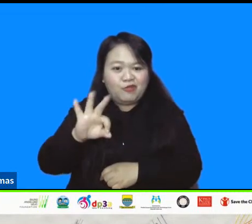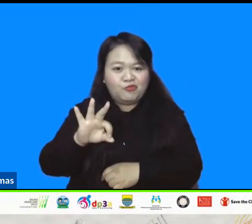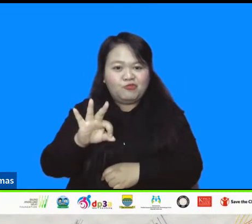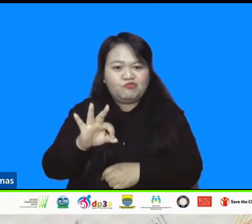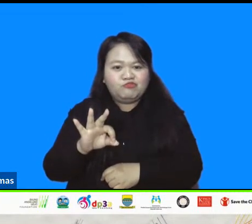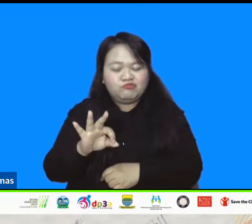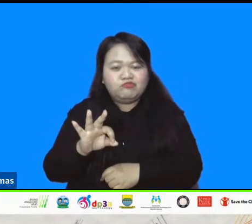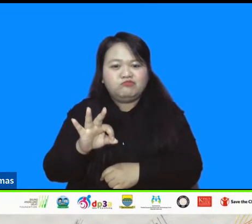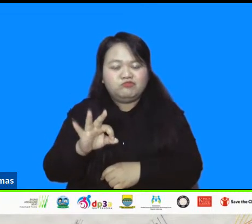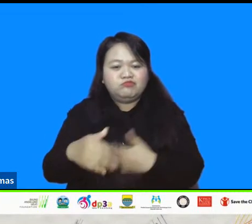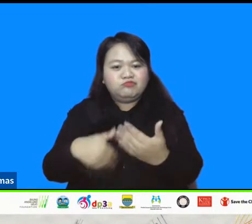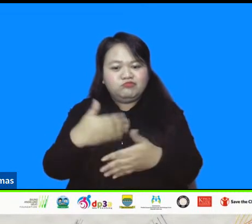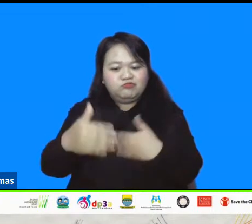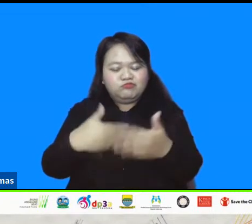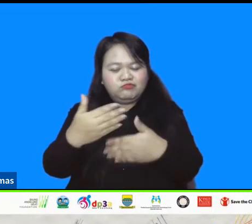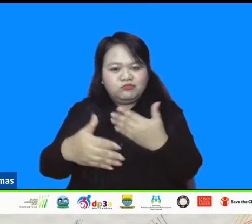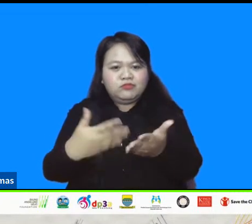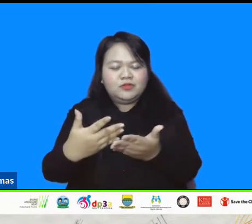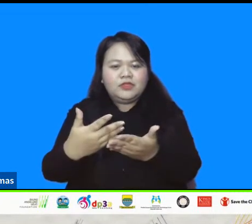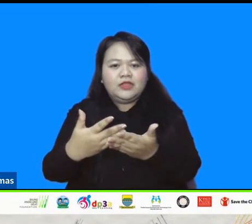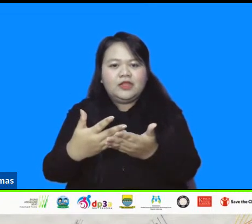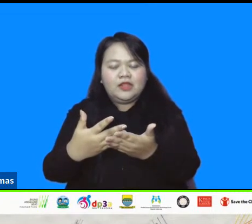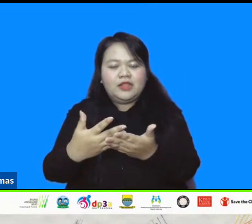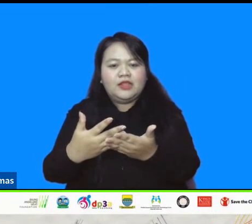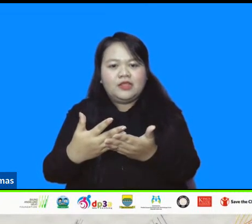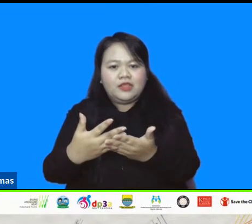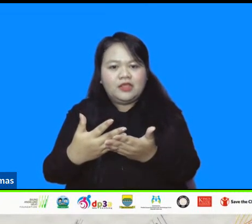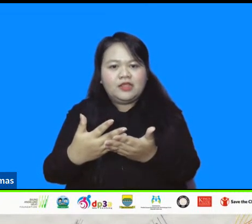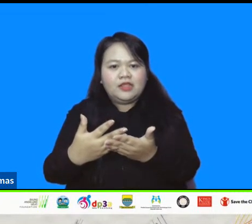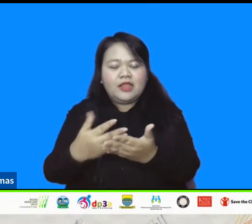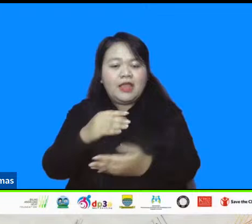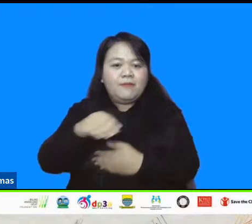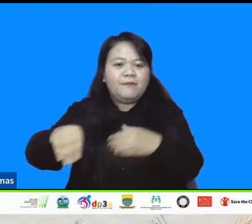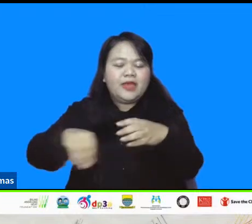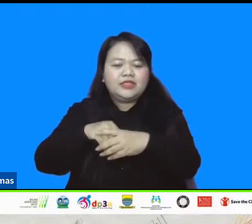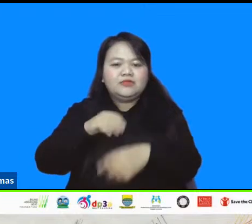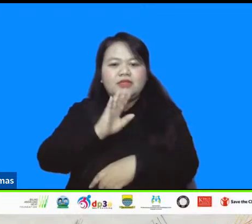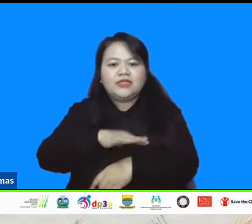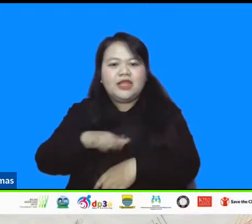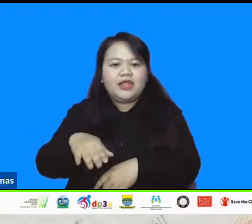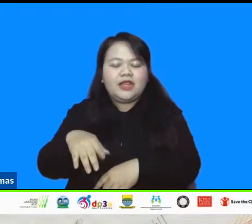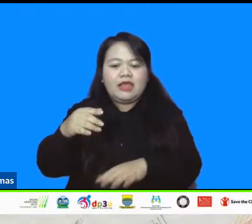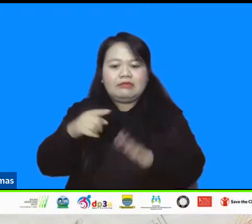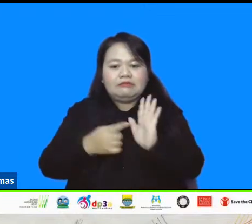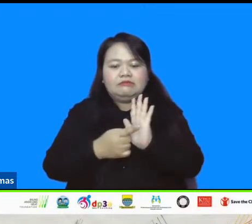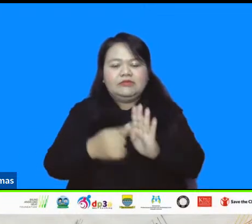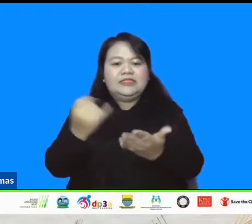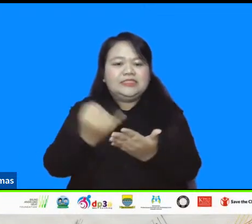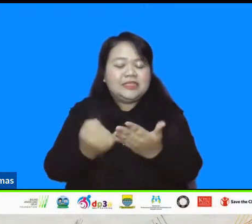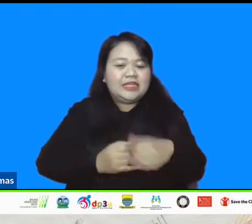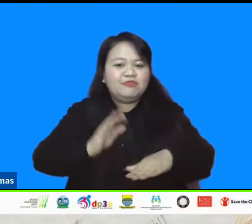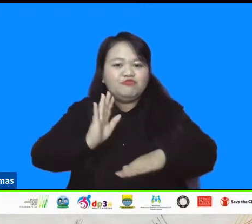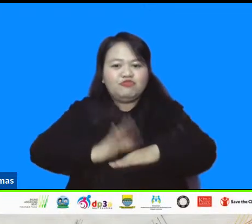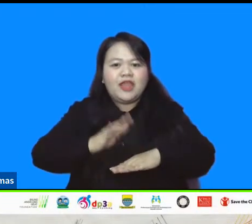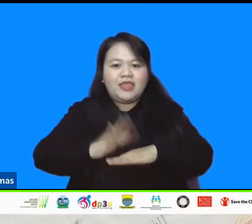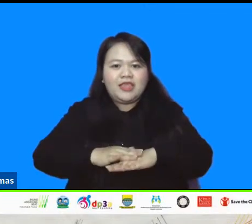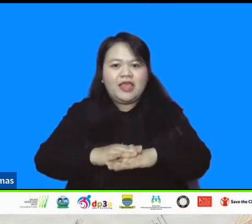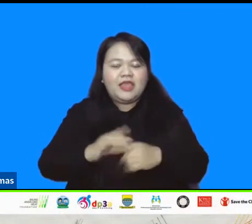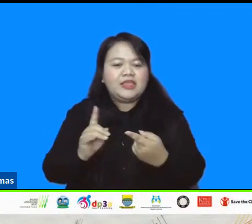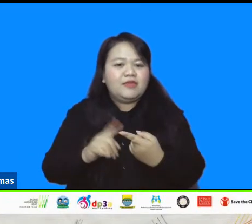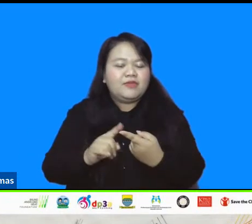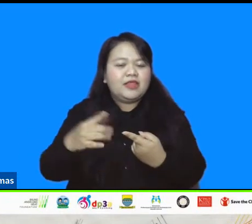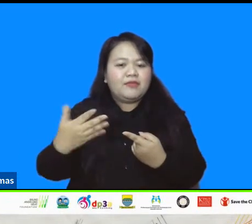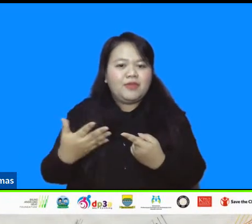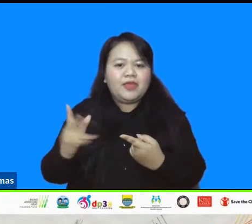kami menindaklanjuti pengembangan model partisipasi anak melalui pertunjukan seni budaya ini. Yang pertama